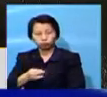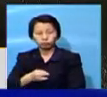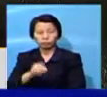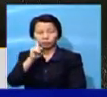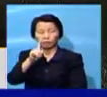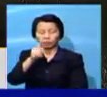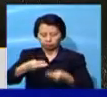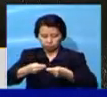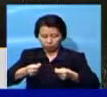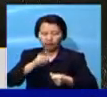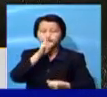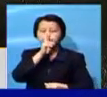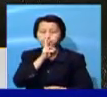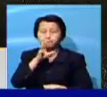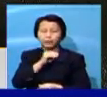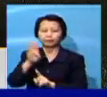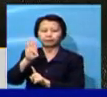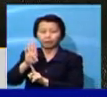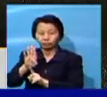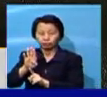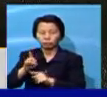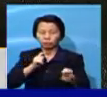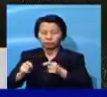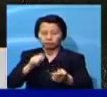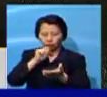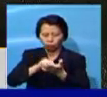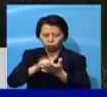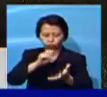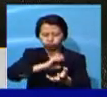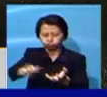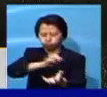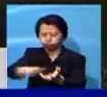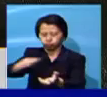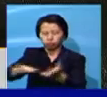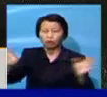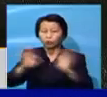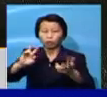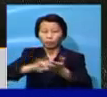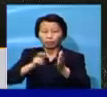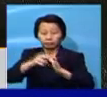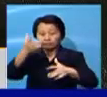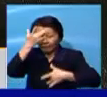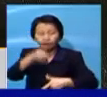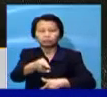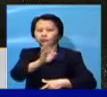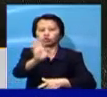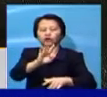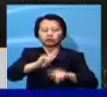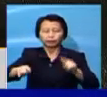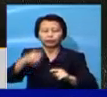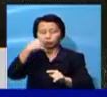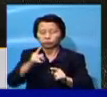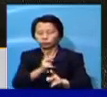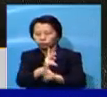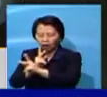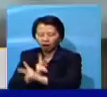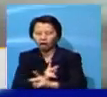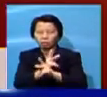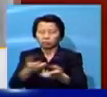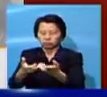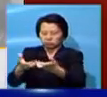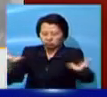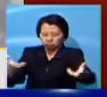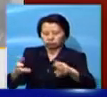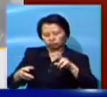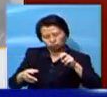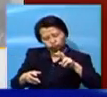lokasi di Tanah Merah dan bacuk tenakan ungkas yang dilupuskan tidak bermaksud ia berpenyakit sebaliknya sebagai langkah kawalan untuk mengekang